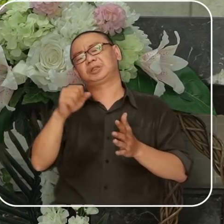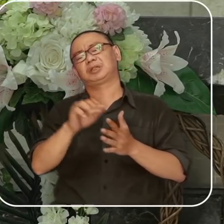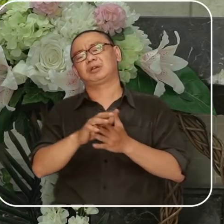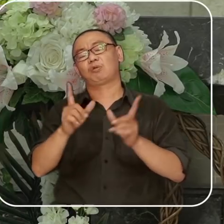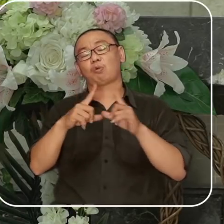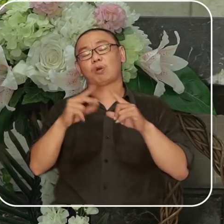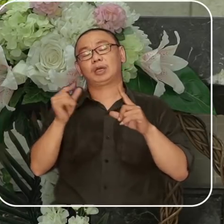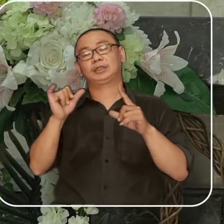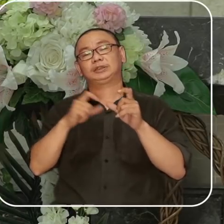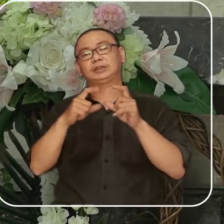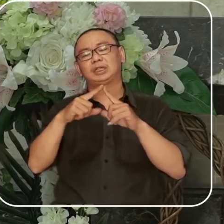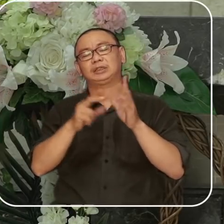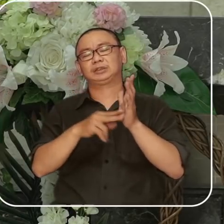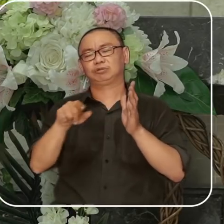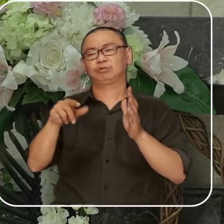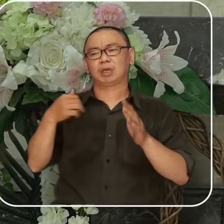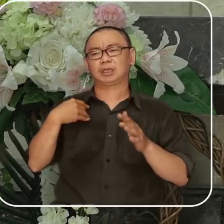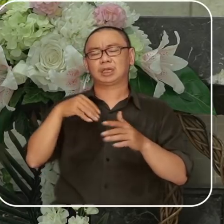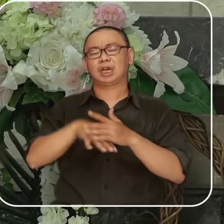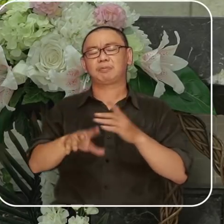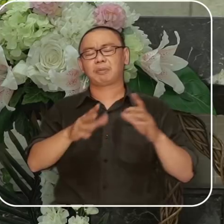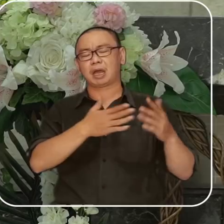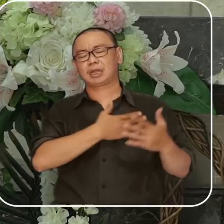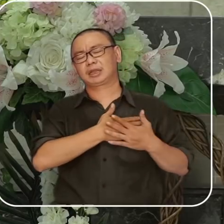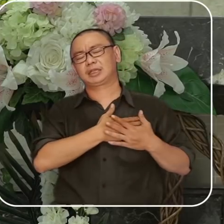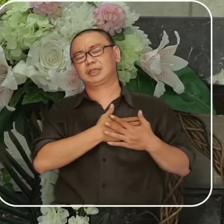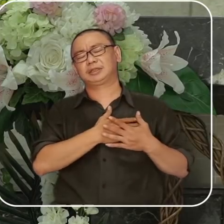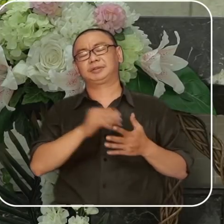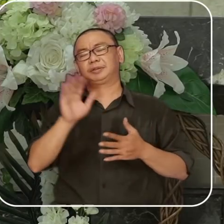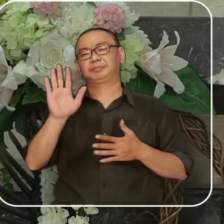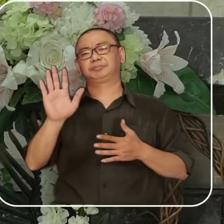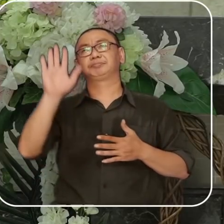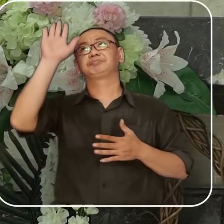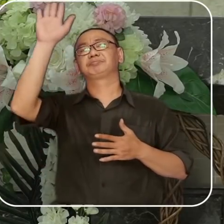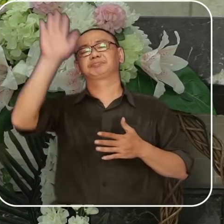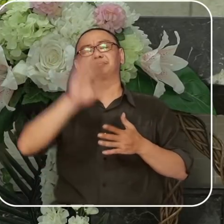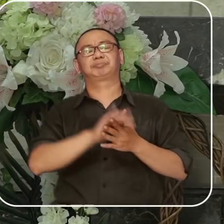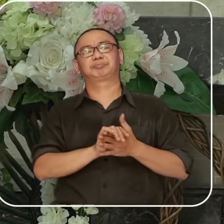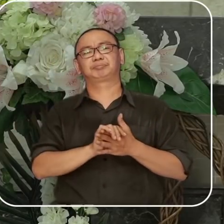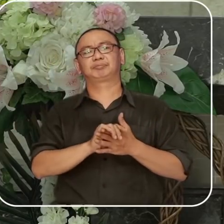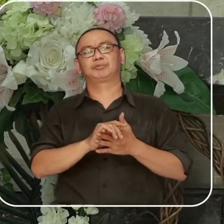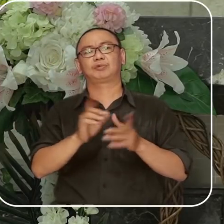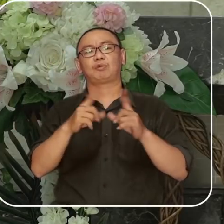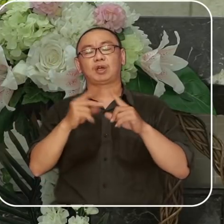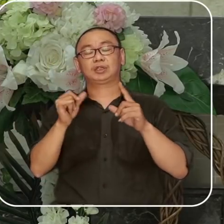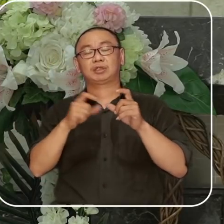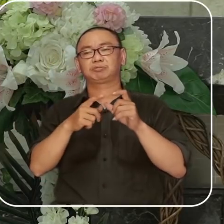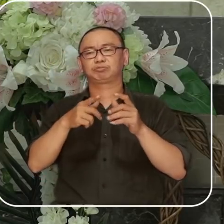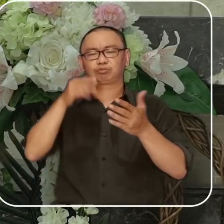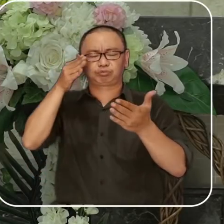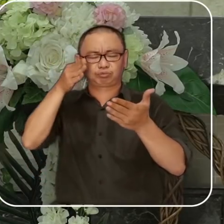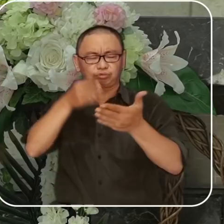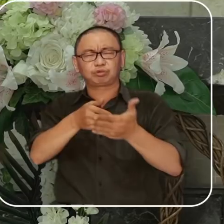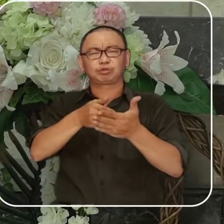adalah warisan yang ada di dalam hatinya. Warisan yang bertumbuh di dalam pikirannya. Warisan